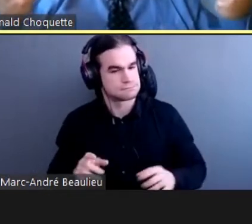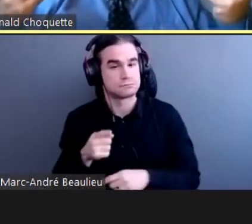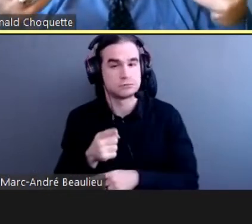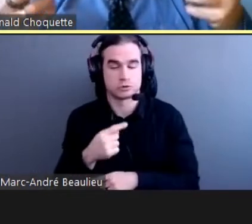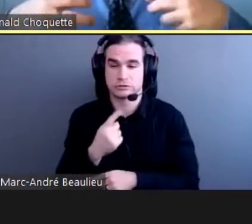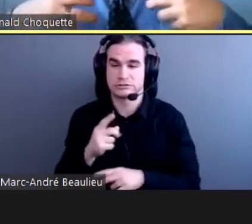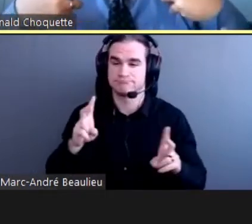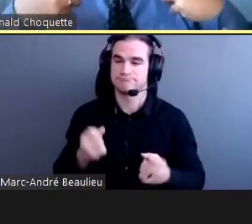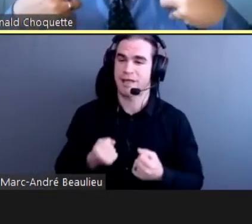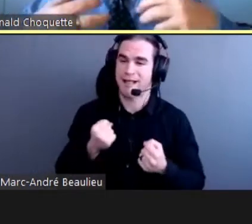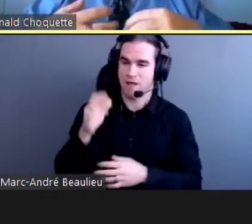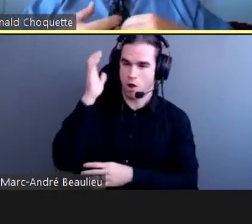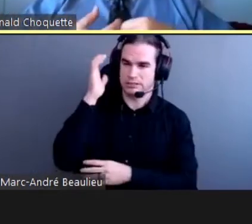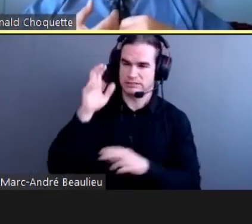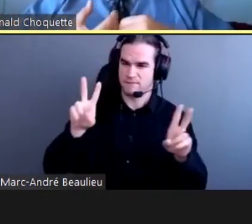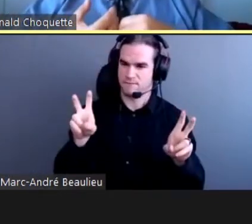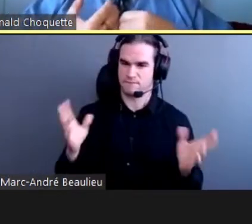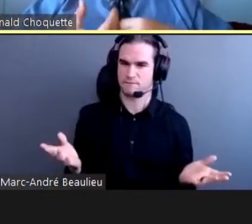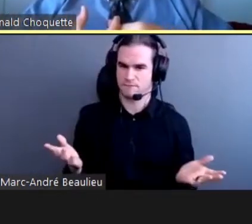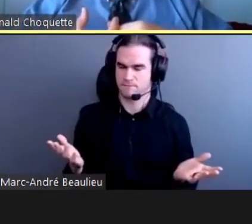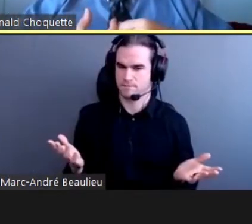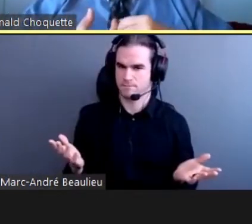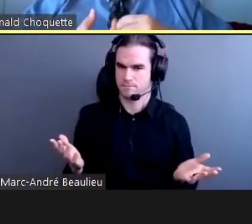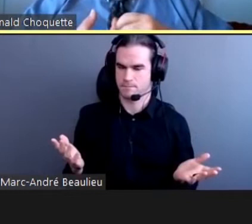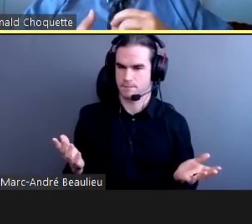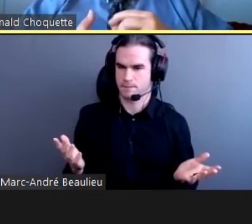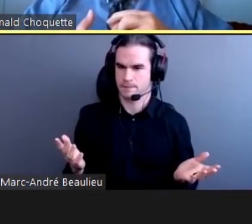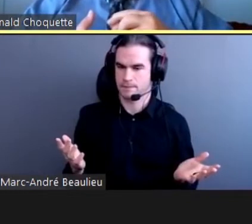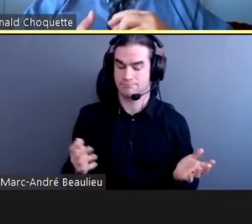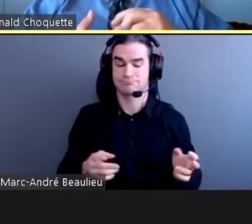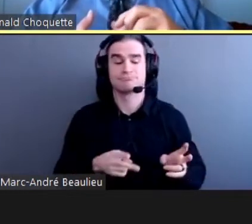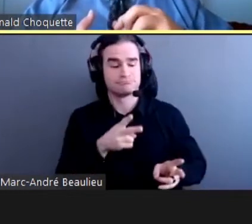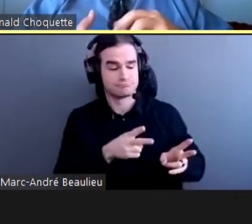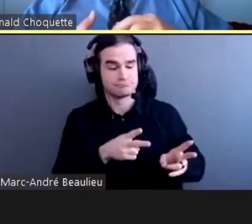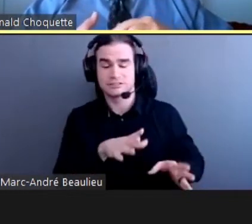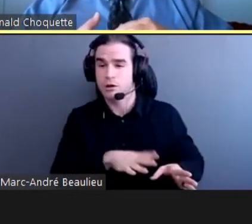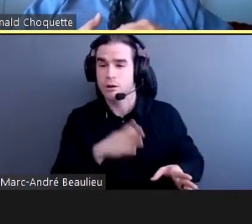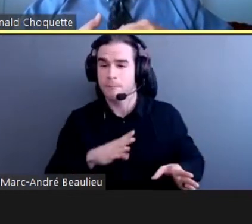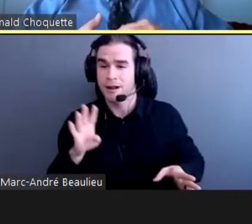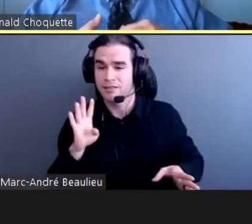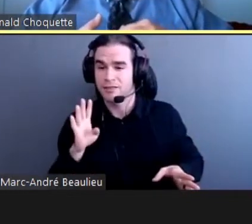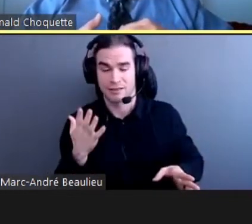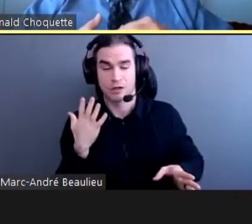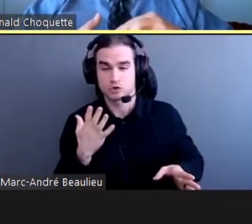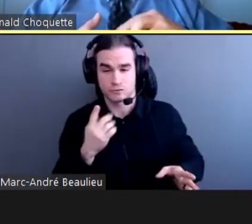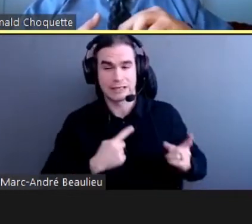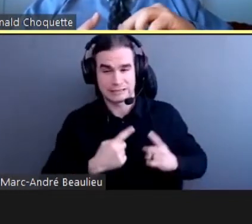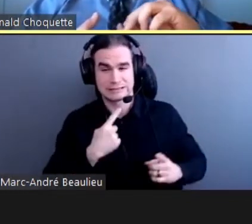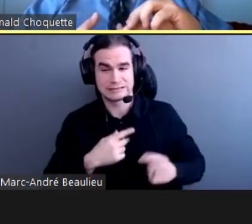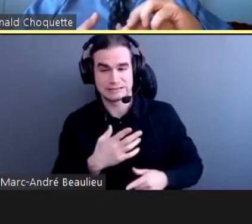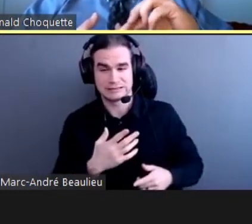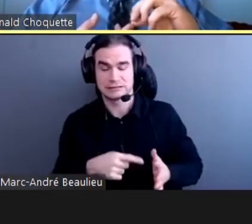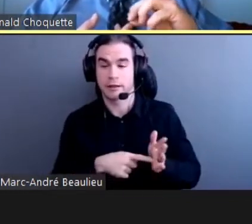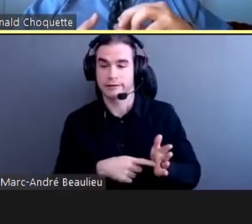l'effort cognitif. C'est pour ça que chez les personnes malentendantes, souvent, ils vont rapporter qu'à la